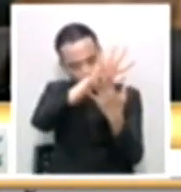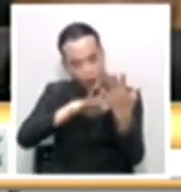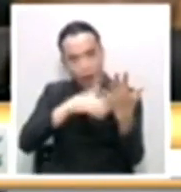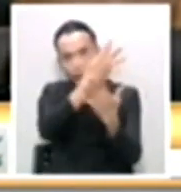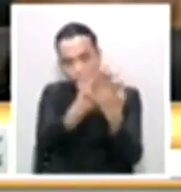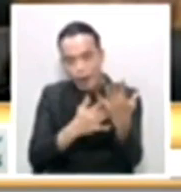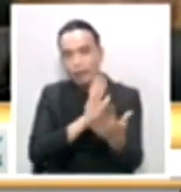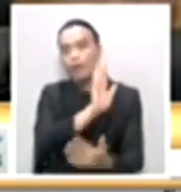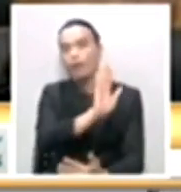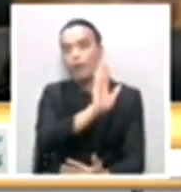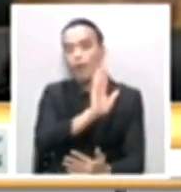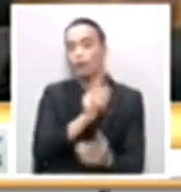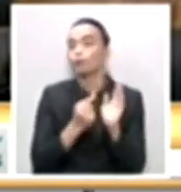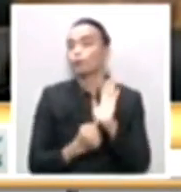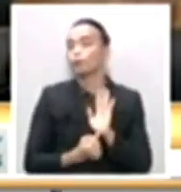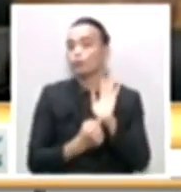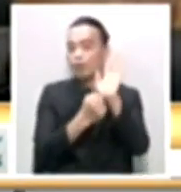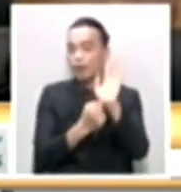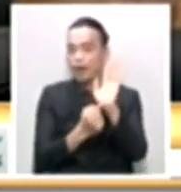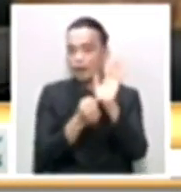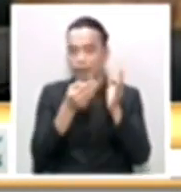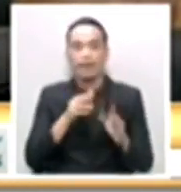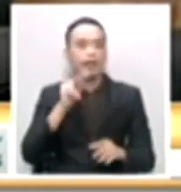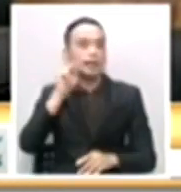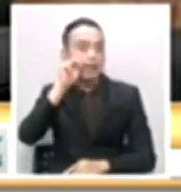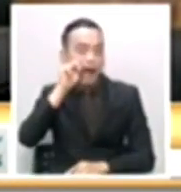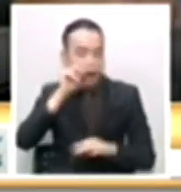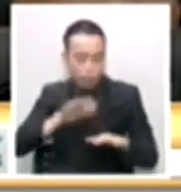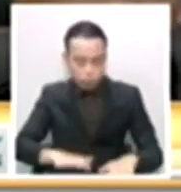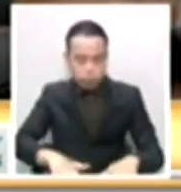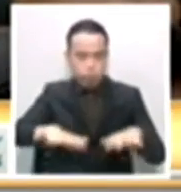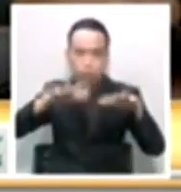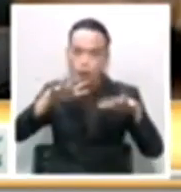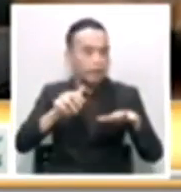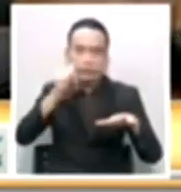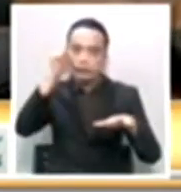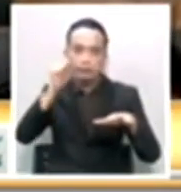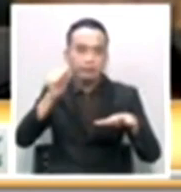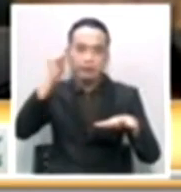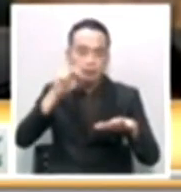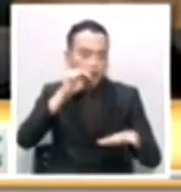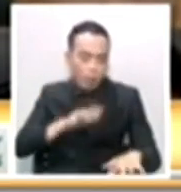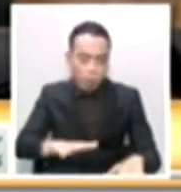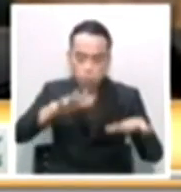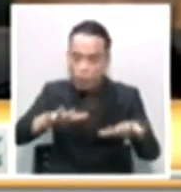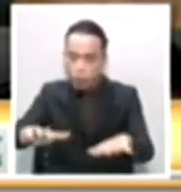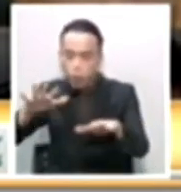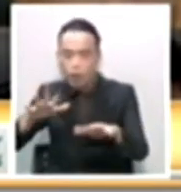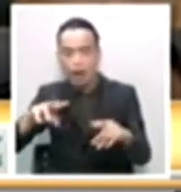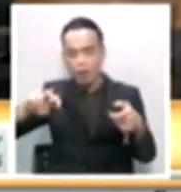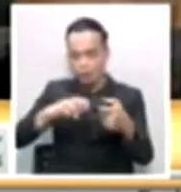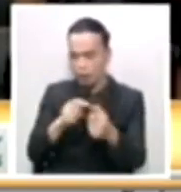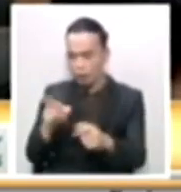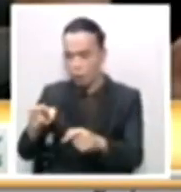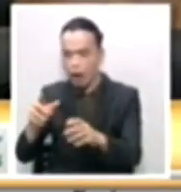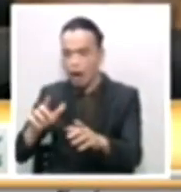ขอยกตัวอย่างเช่นพื้นที่ที่เป็นพื้นที่น้ำท่วมซ้ำซากพื้นที่ที่เป็นพื้นที่เสี่ยงอุทกภัย